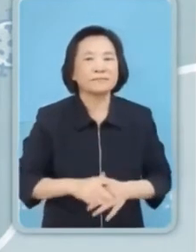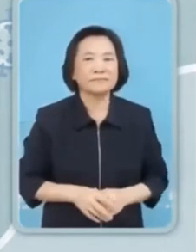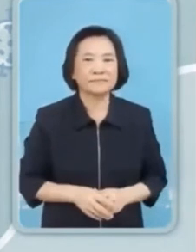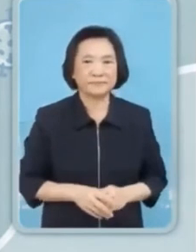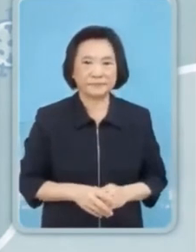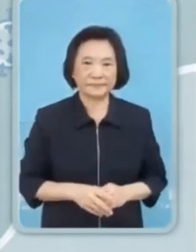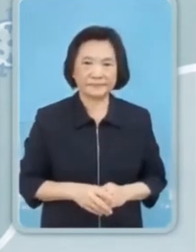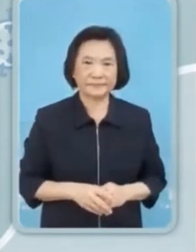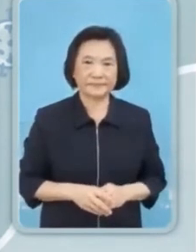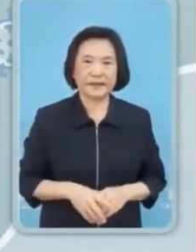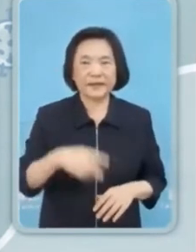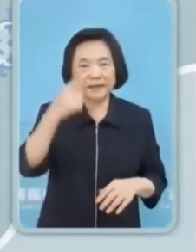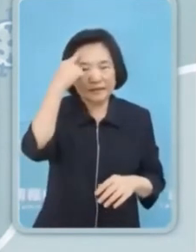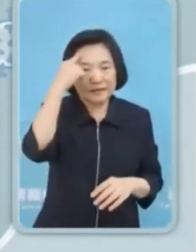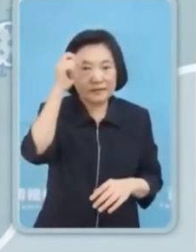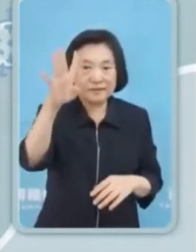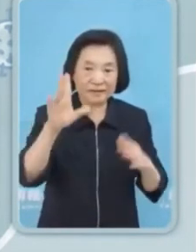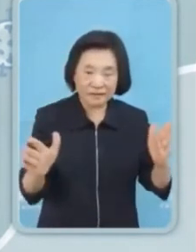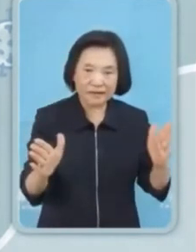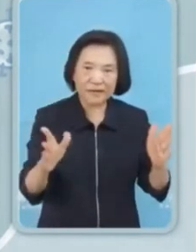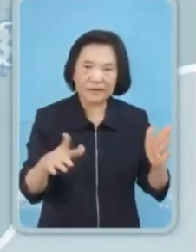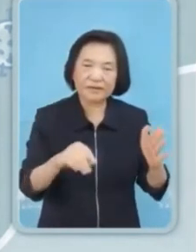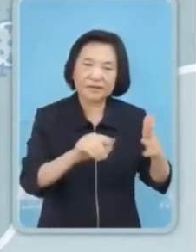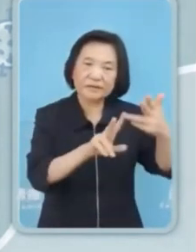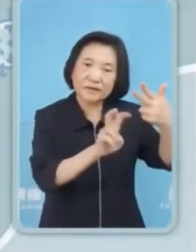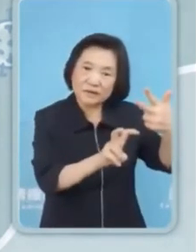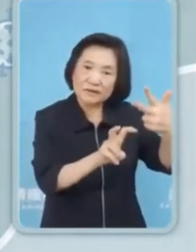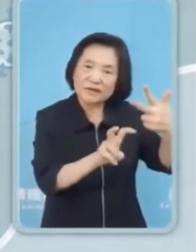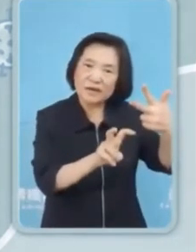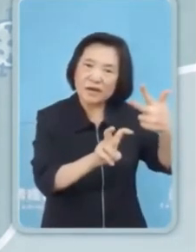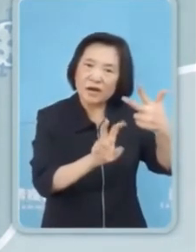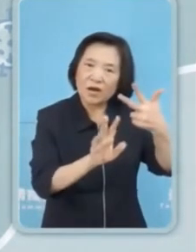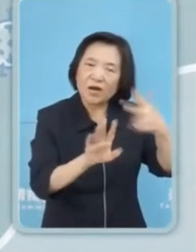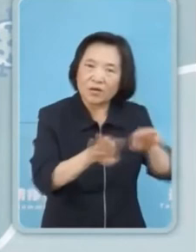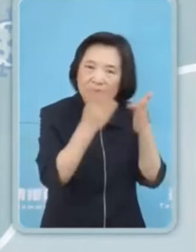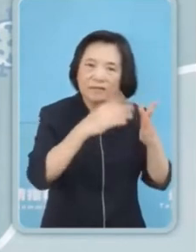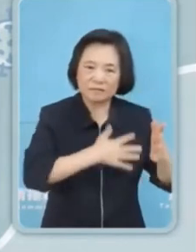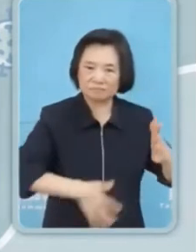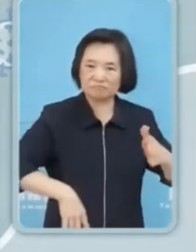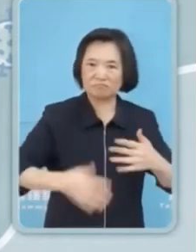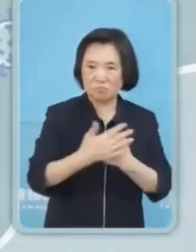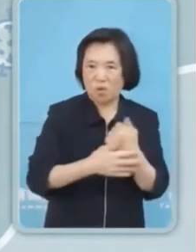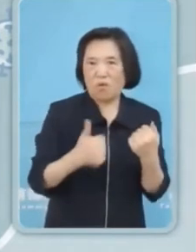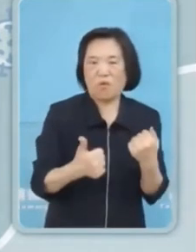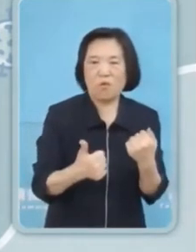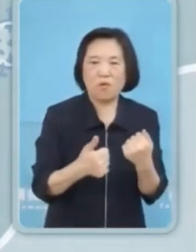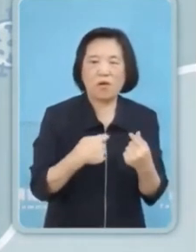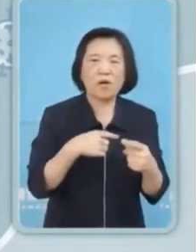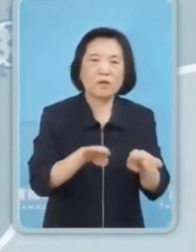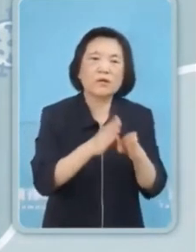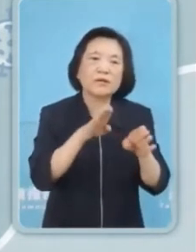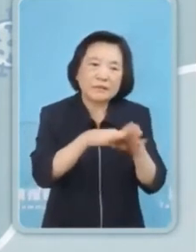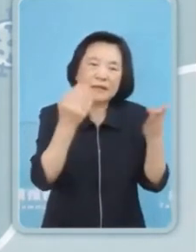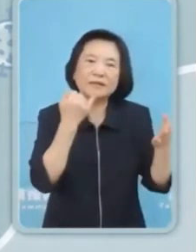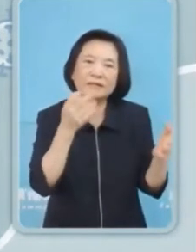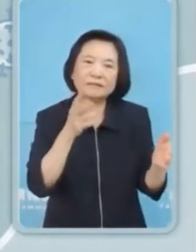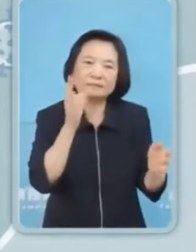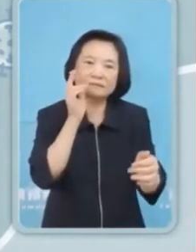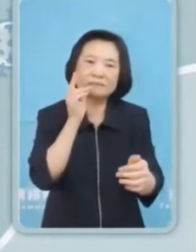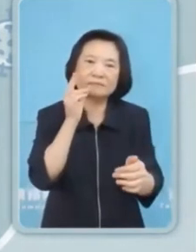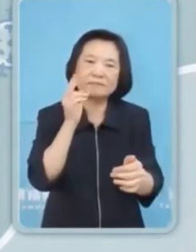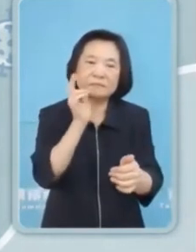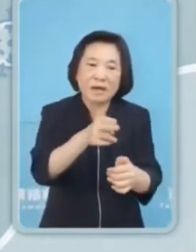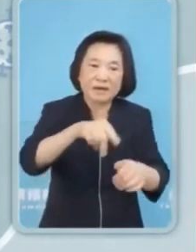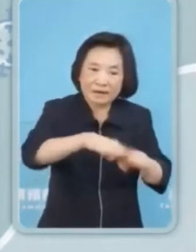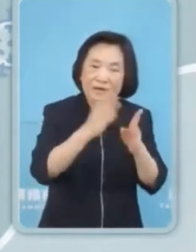那我们以14天来看，7月20号开始会陆续产生抗体，机构若要启动收托需要所有人员